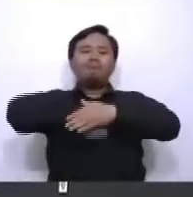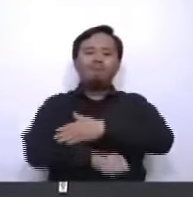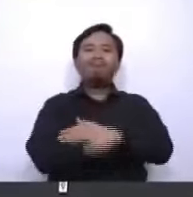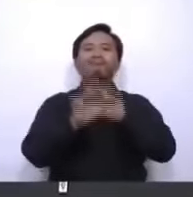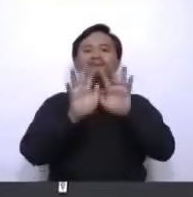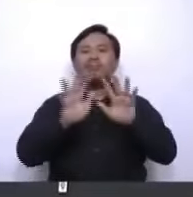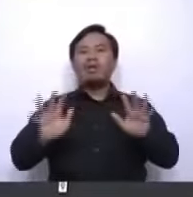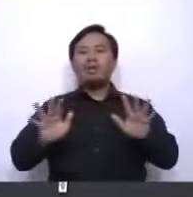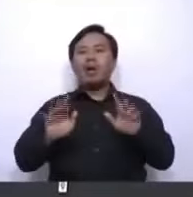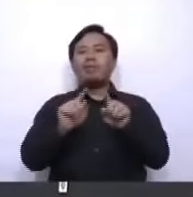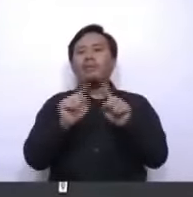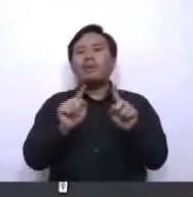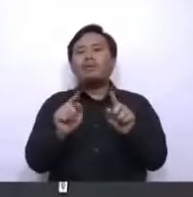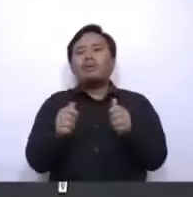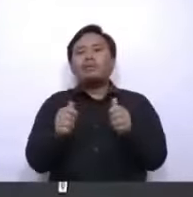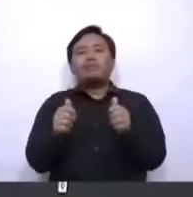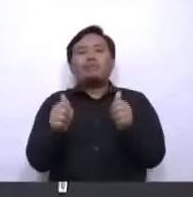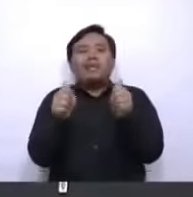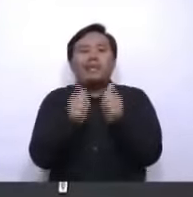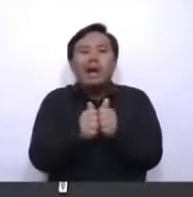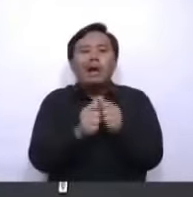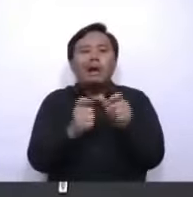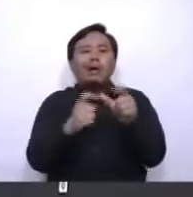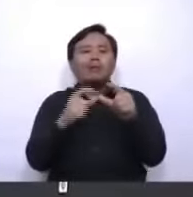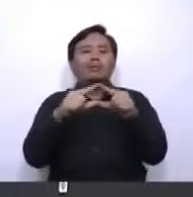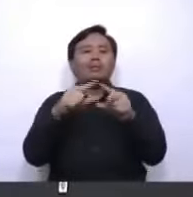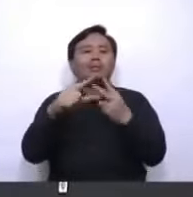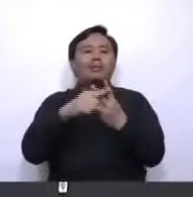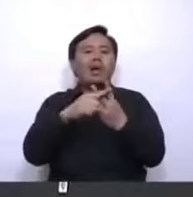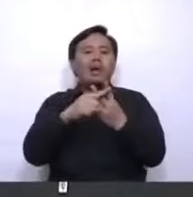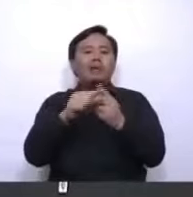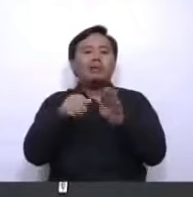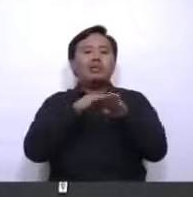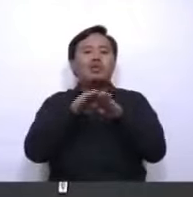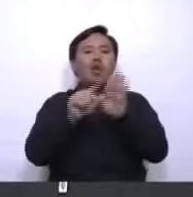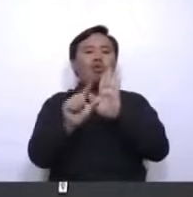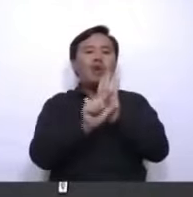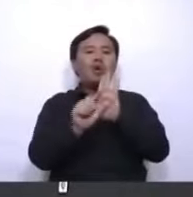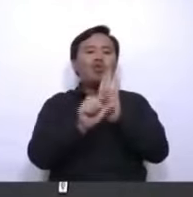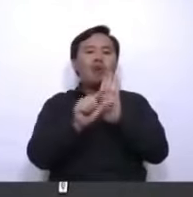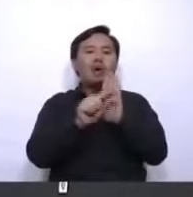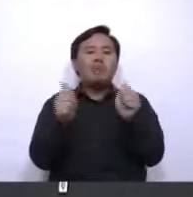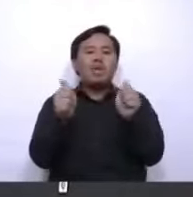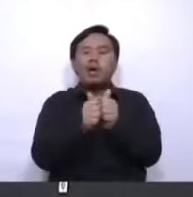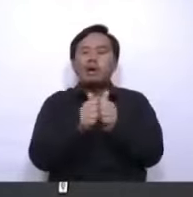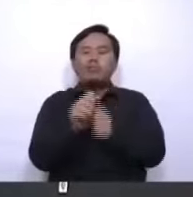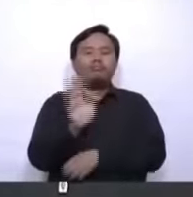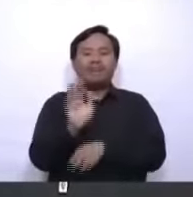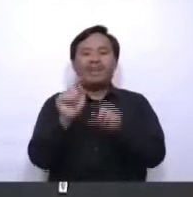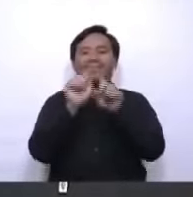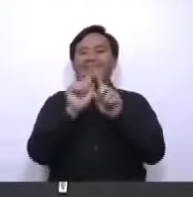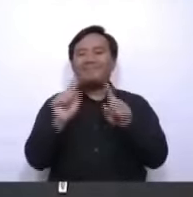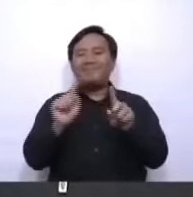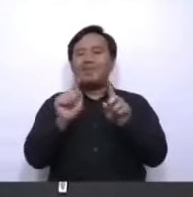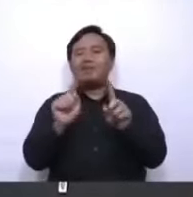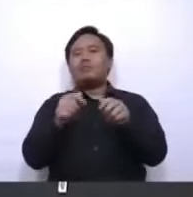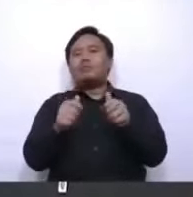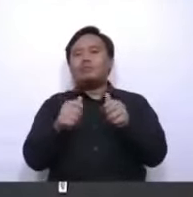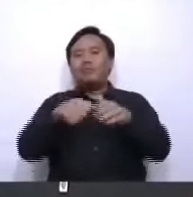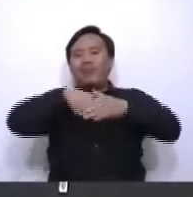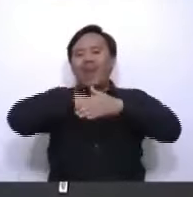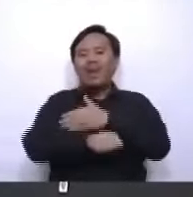bukan dari pernikahan yang sah menurut kaidah undang-undang pokok pernikahan, tetapi lahir juga dari pernikahan-pernikahan